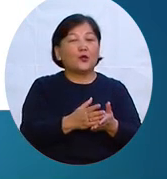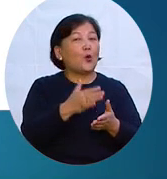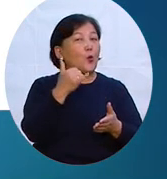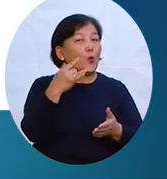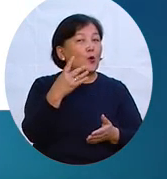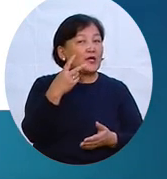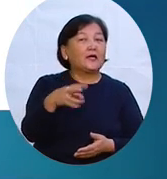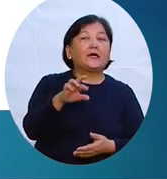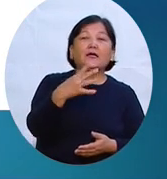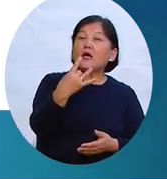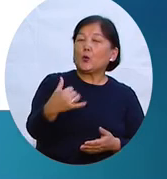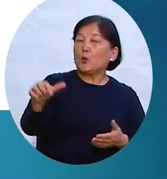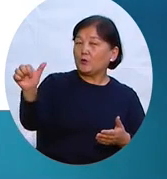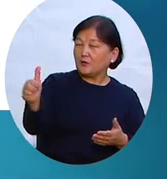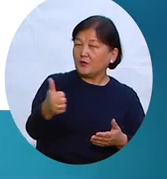байна.